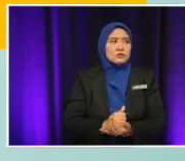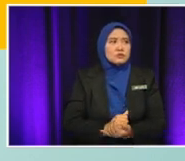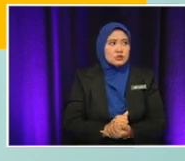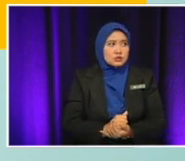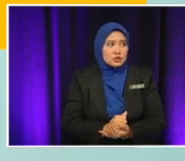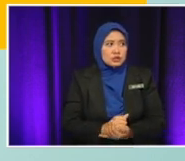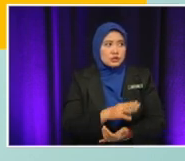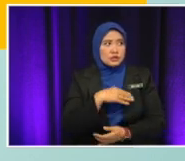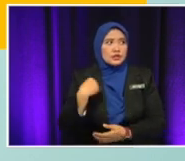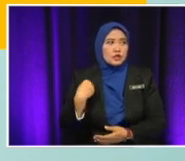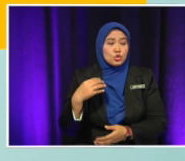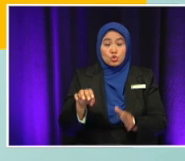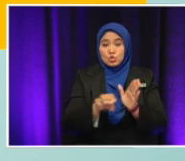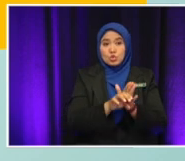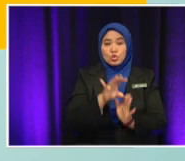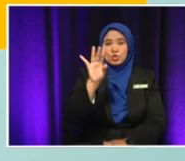produk